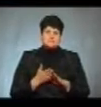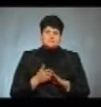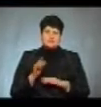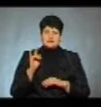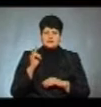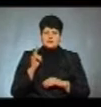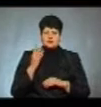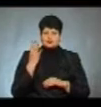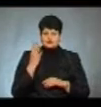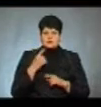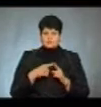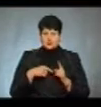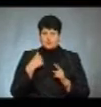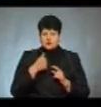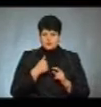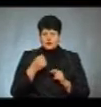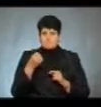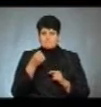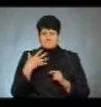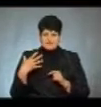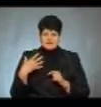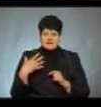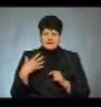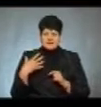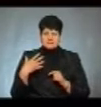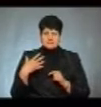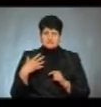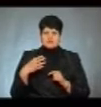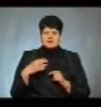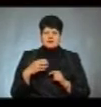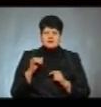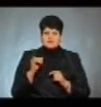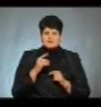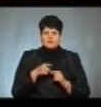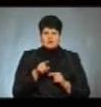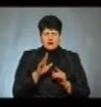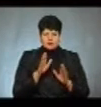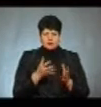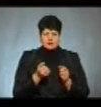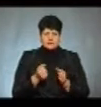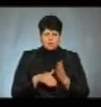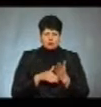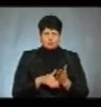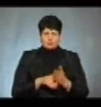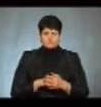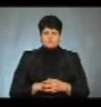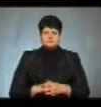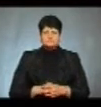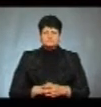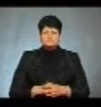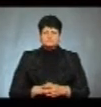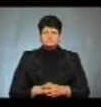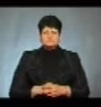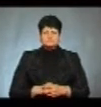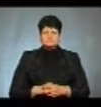дитина 4,5 роки, 15, і вчиться в ПТУ. Вони цю допомогу будуть мали? На